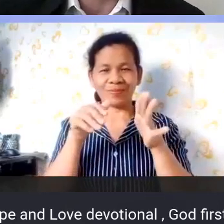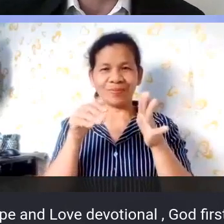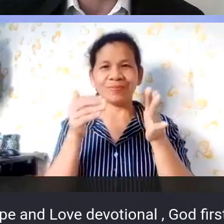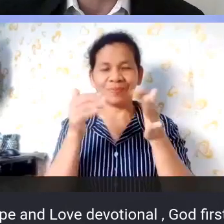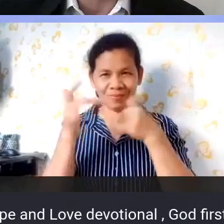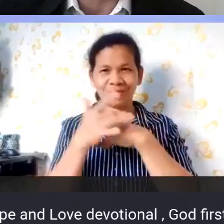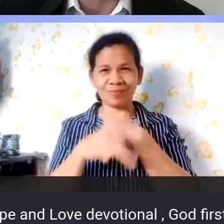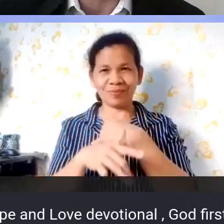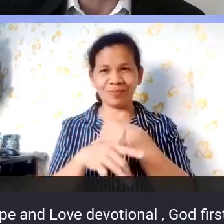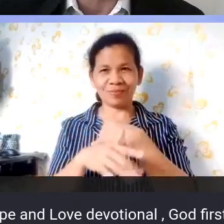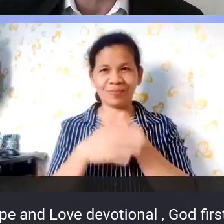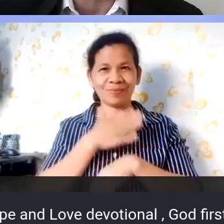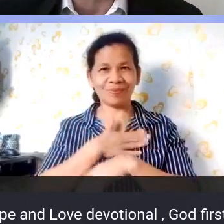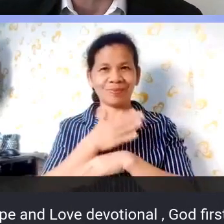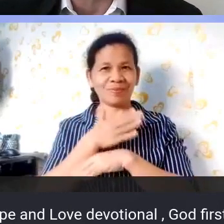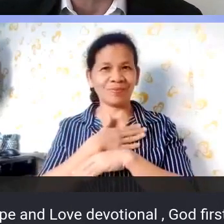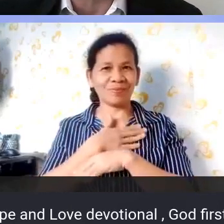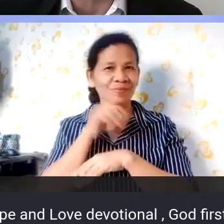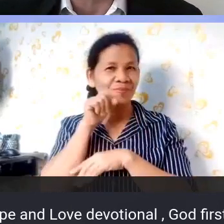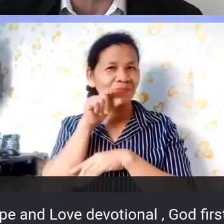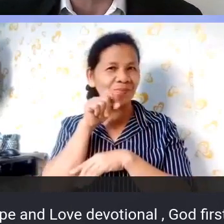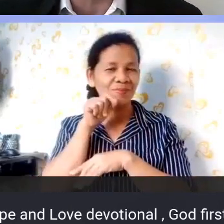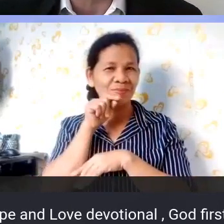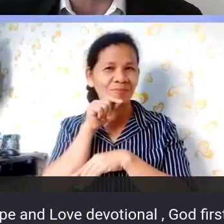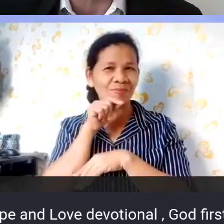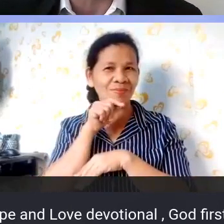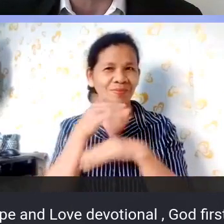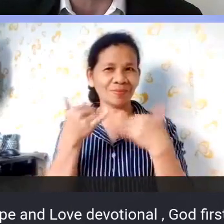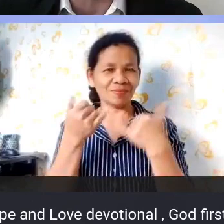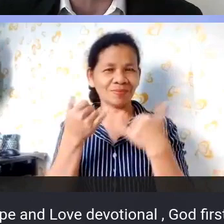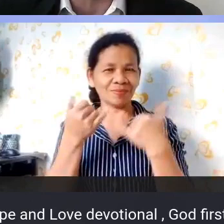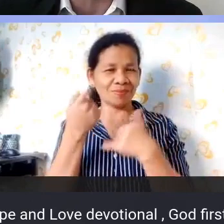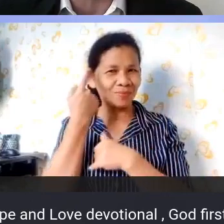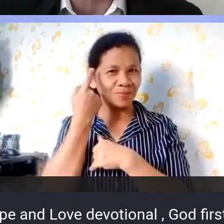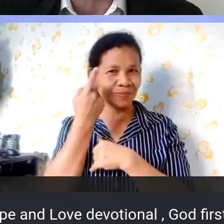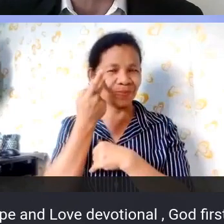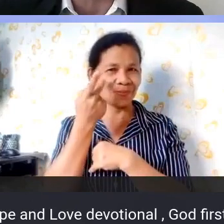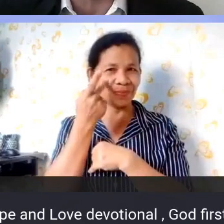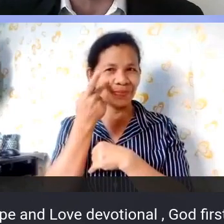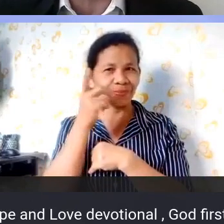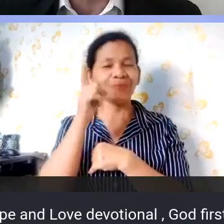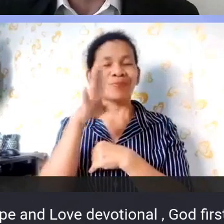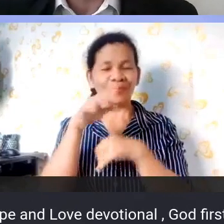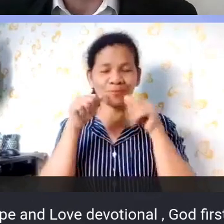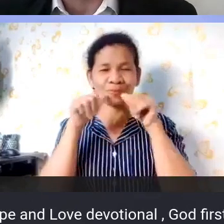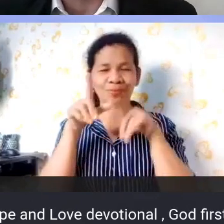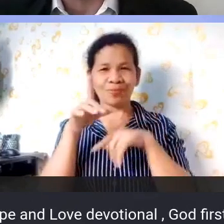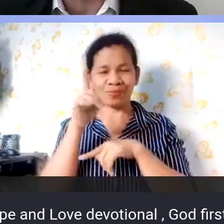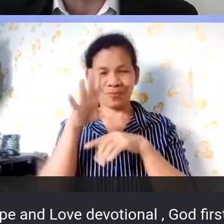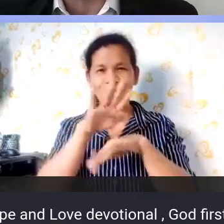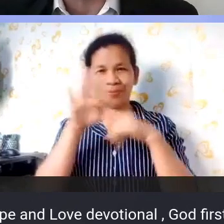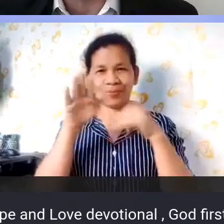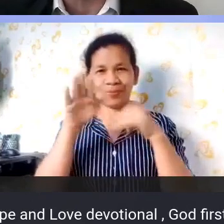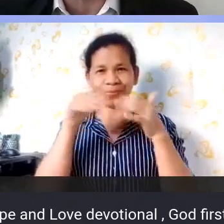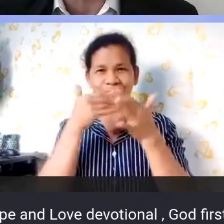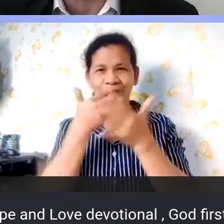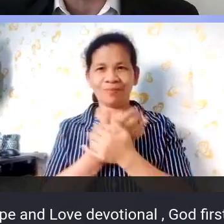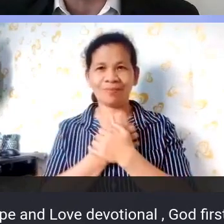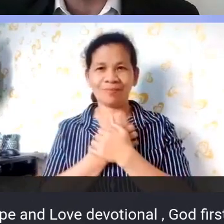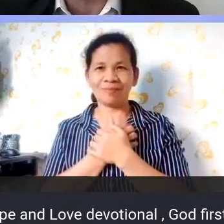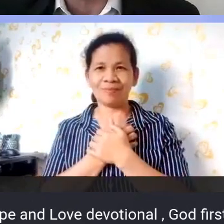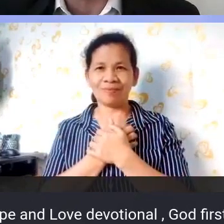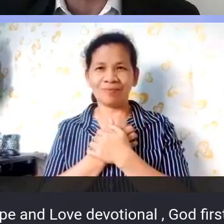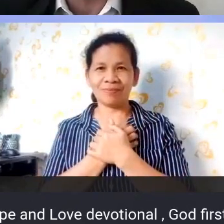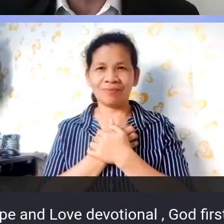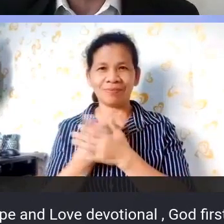My dear little sister watching Hope and Love Devotional, God first, God bless us all. Ayan, may mga bago